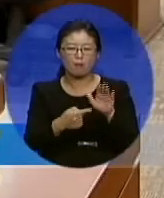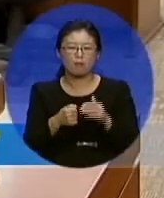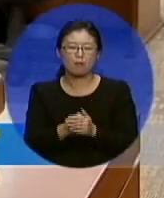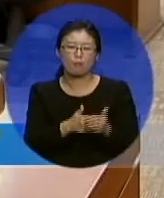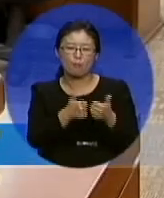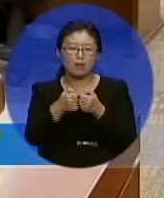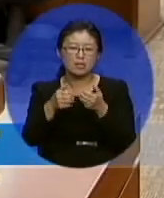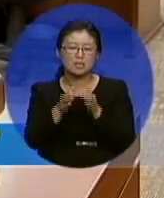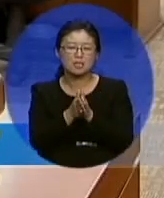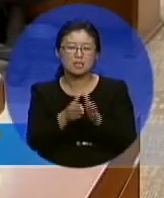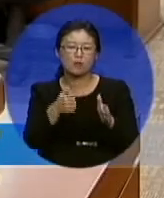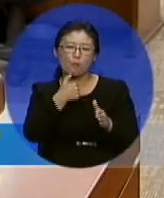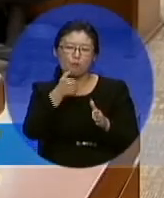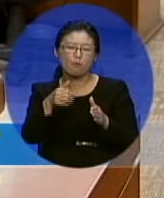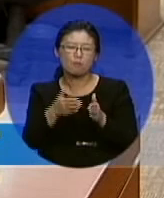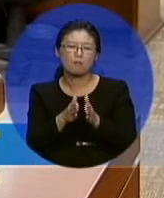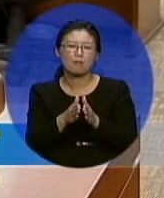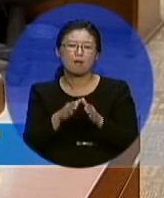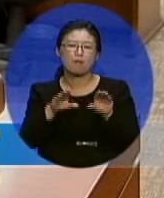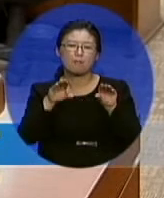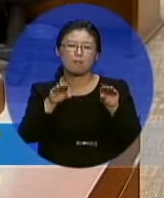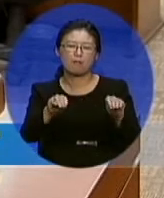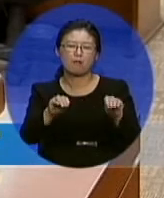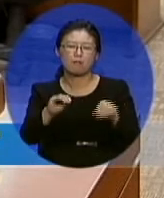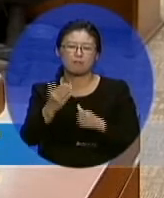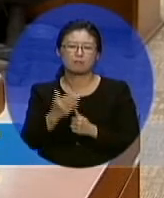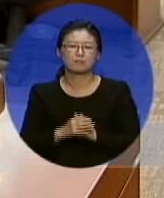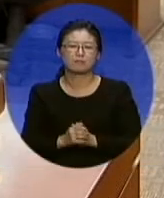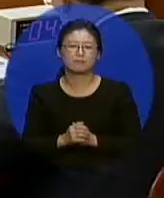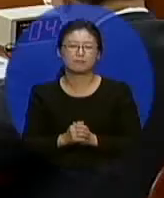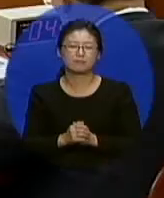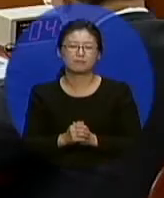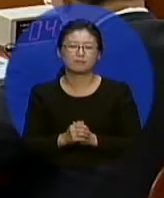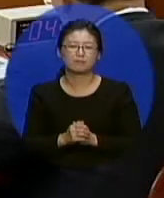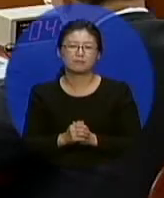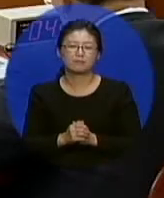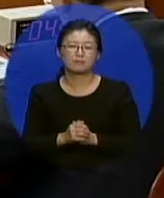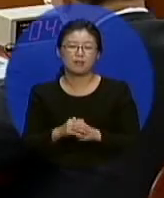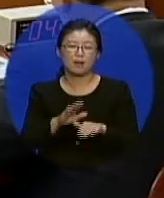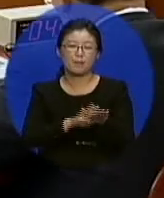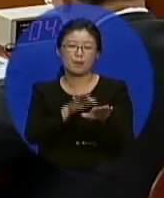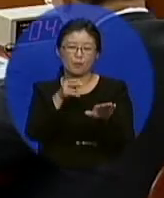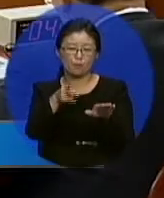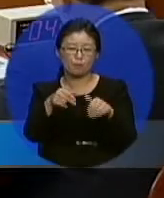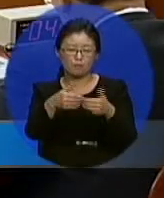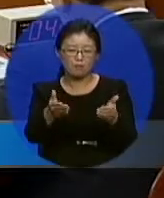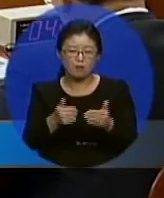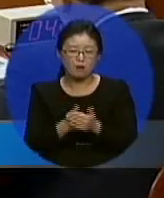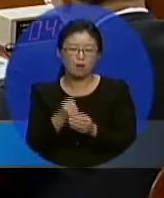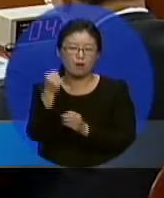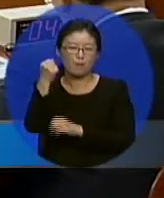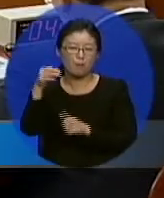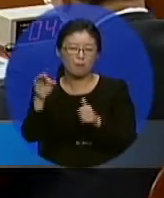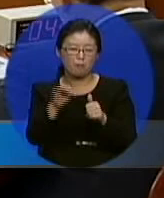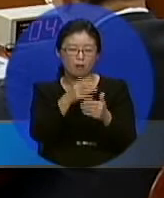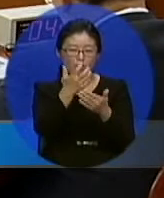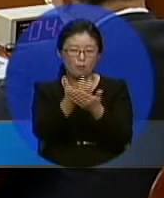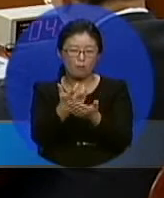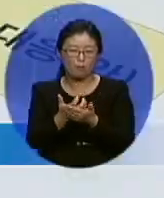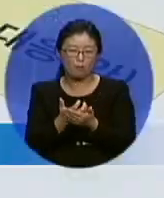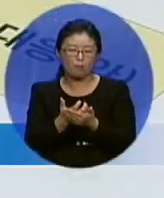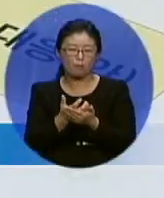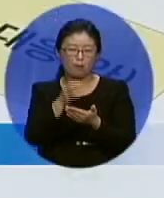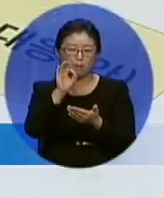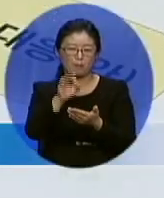시작 50여 분 만에 정회가 선언되는 등 파행이 잇따랐습니다. 여당이 기초연금 관련 자료를 요청해 작성된